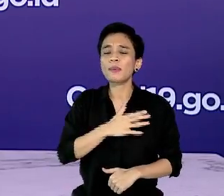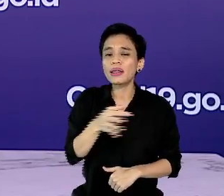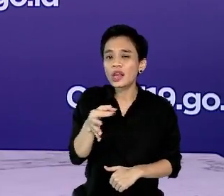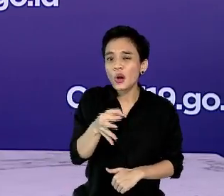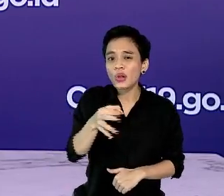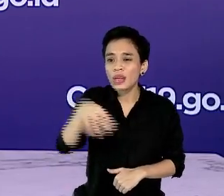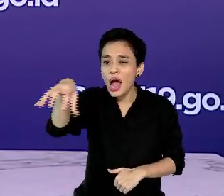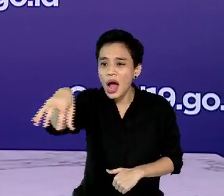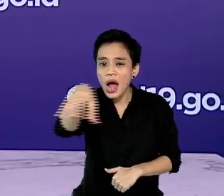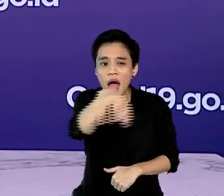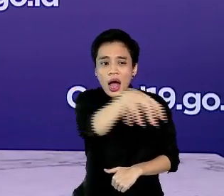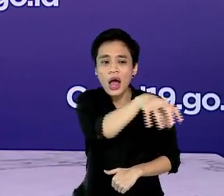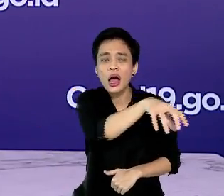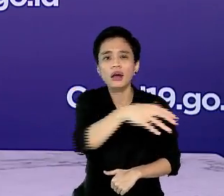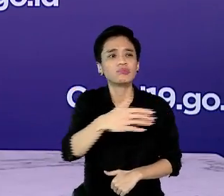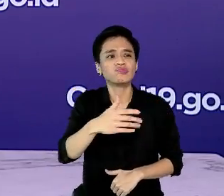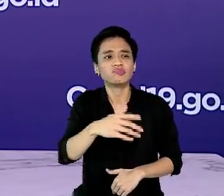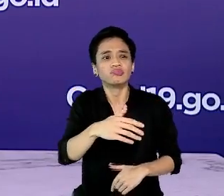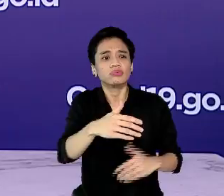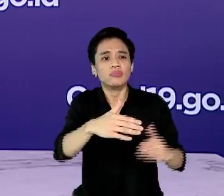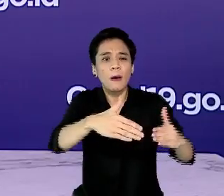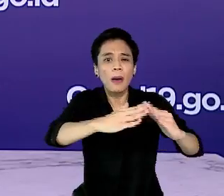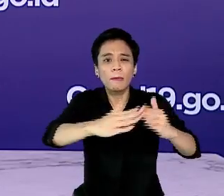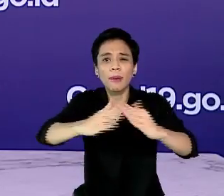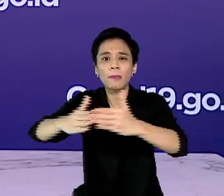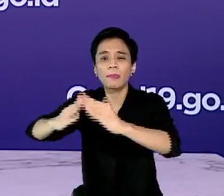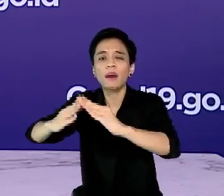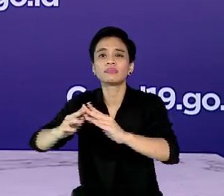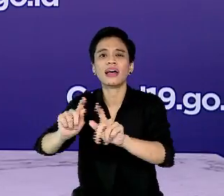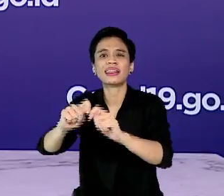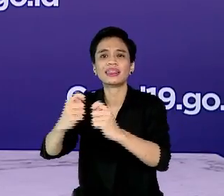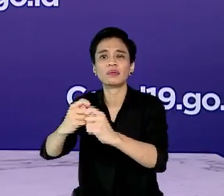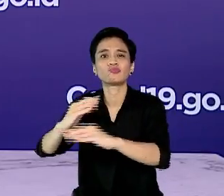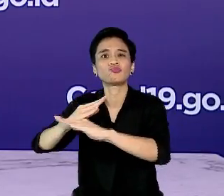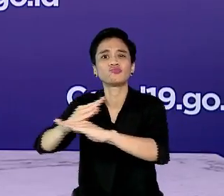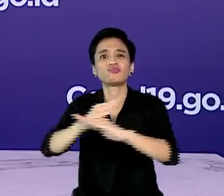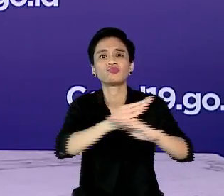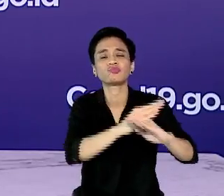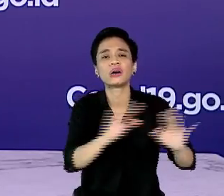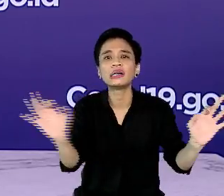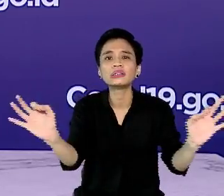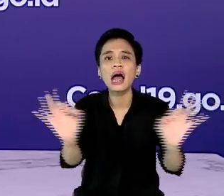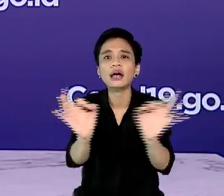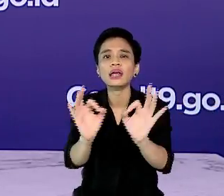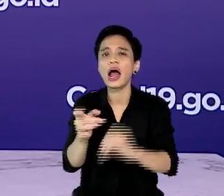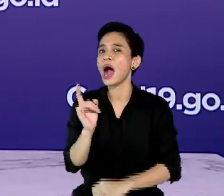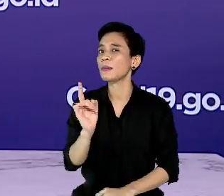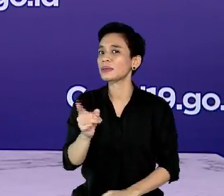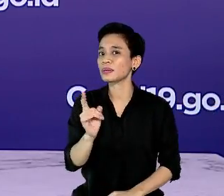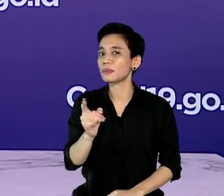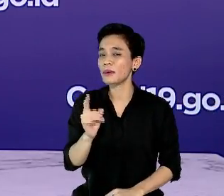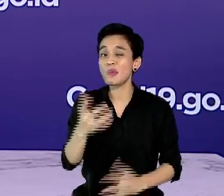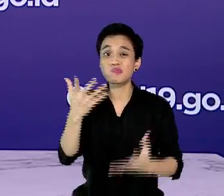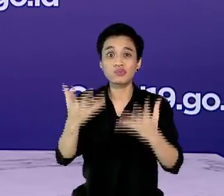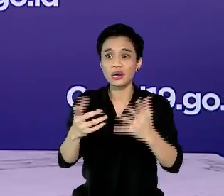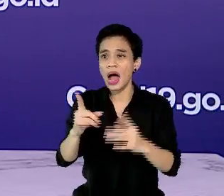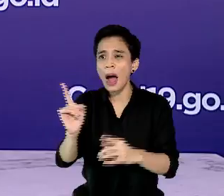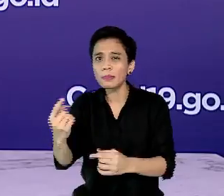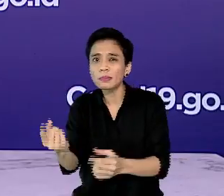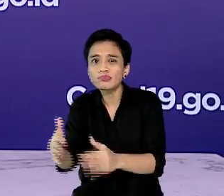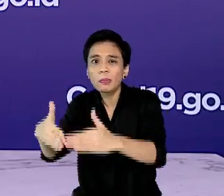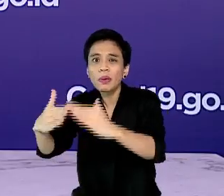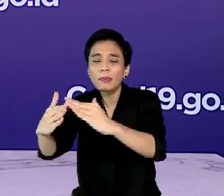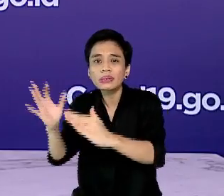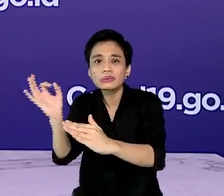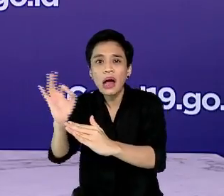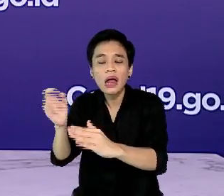yang belum banyak memiliki posko COVID-19? Sebenarnya apa fungsi posko? Adakah insentif bagi pengelola posko dan apakah